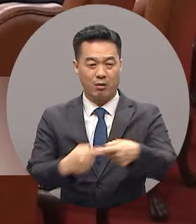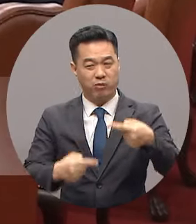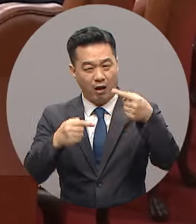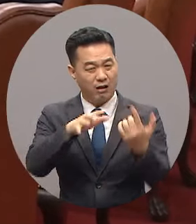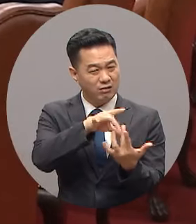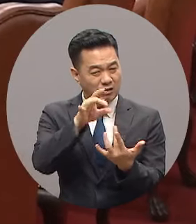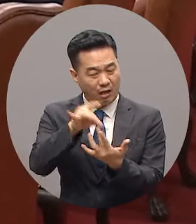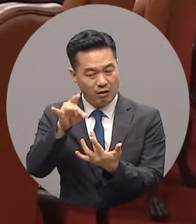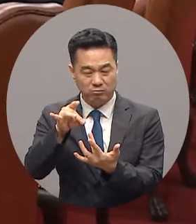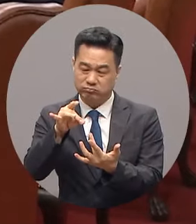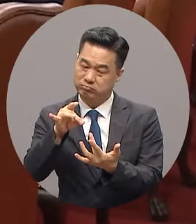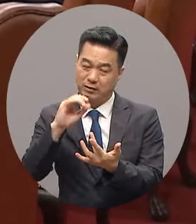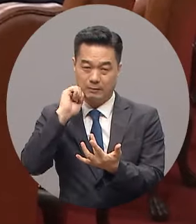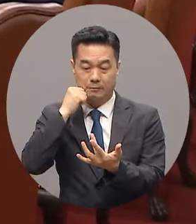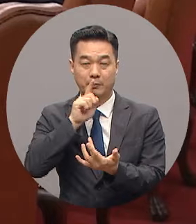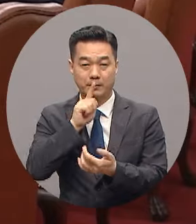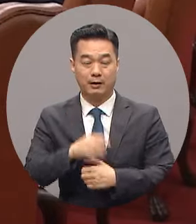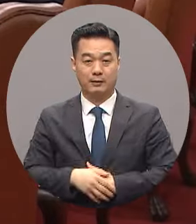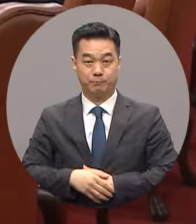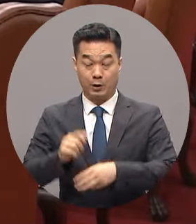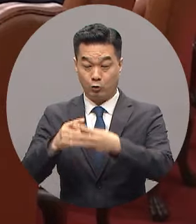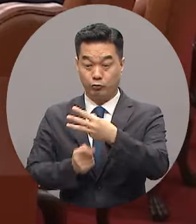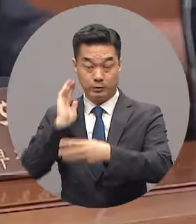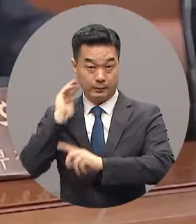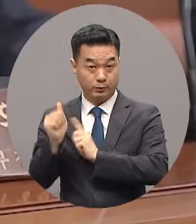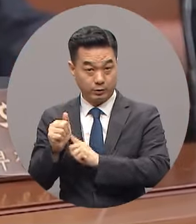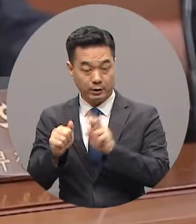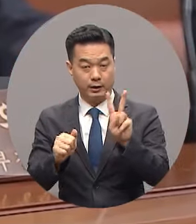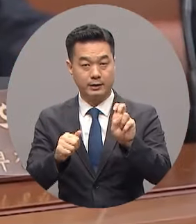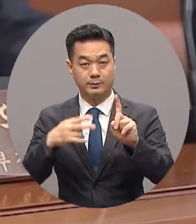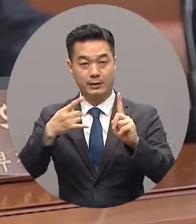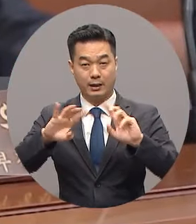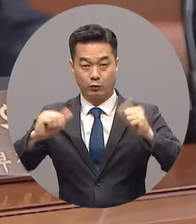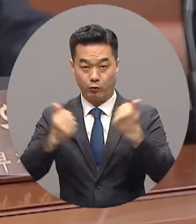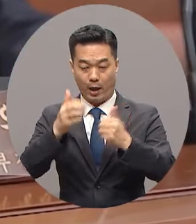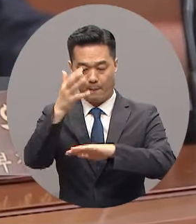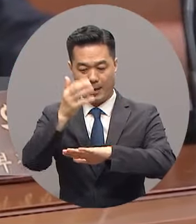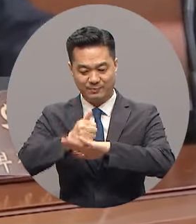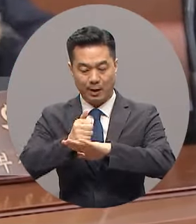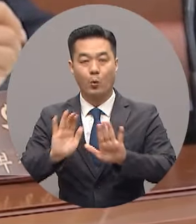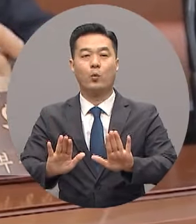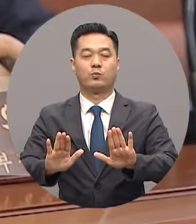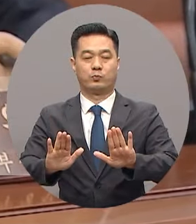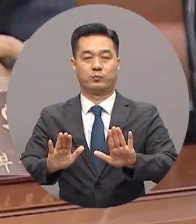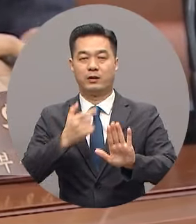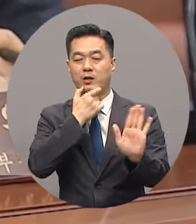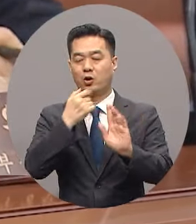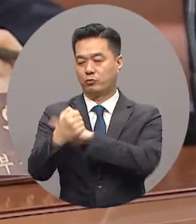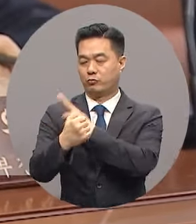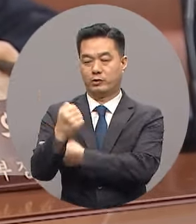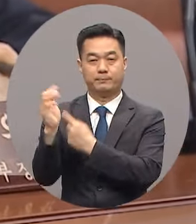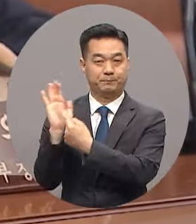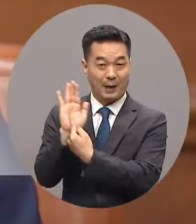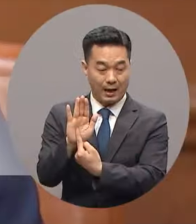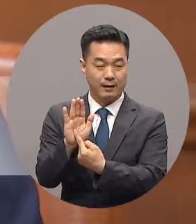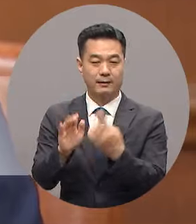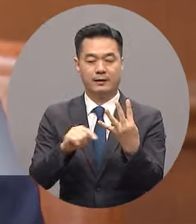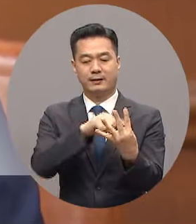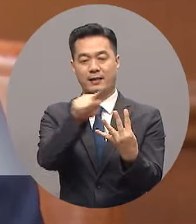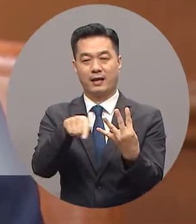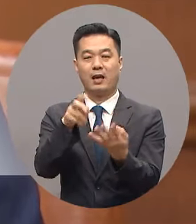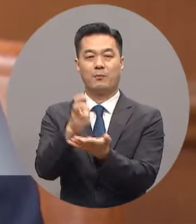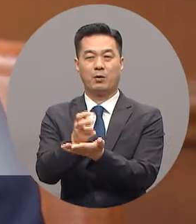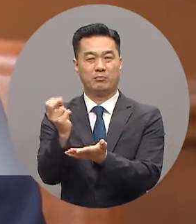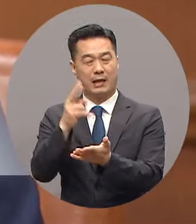수 있다고 지적했습니다. 윤석열 대통령이 21대 국회 마지막 날인 오늘 거부권을 행사하면 이들 4개 법안은